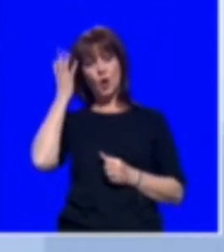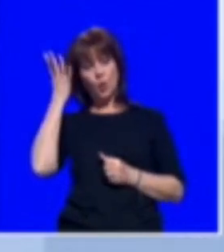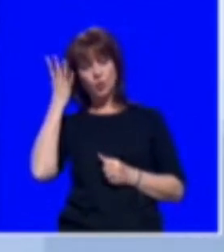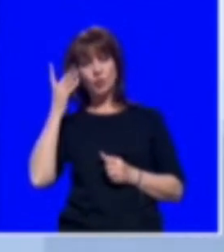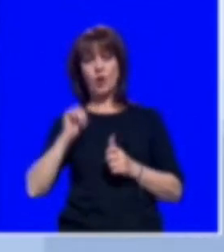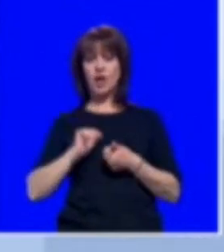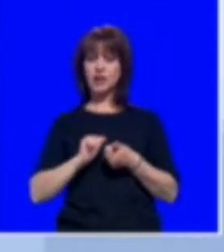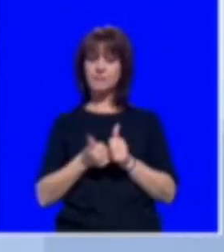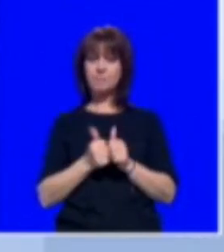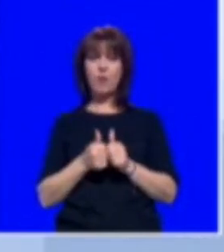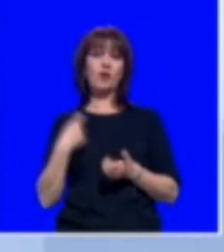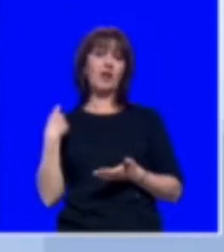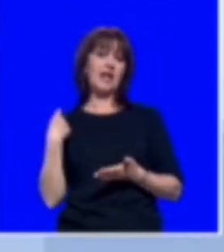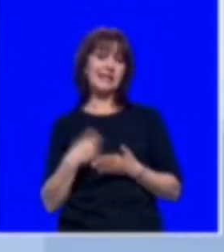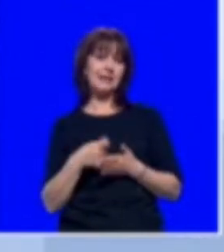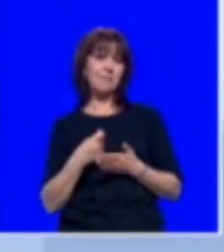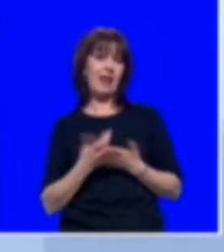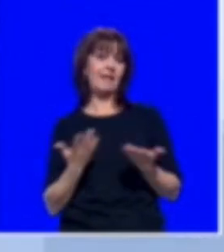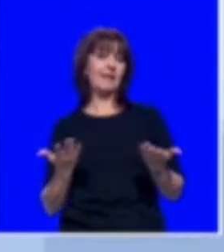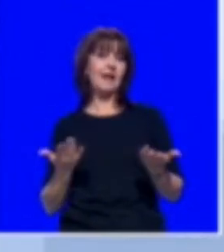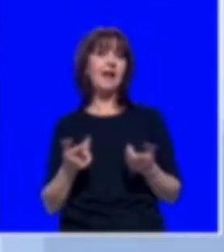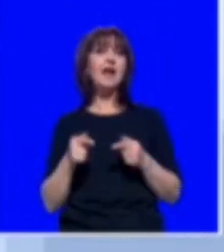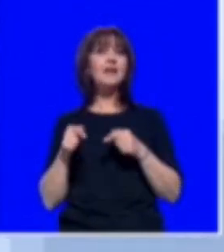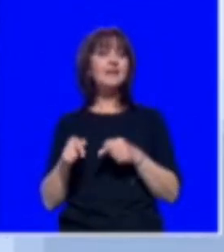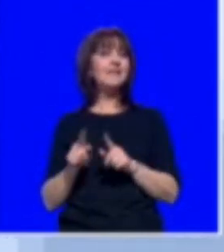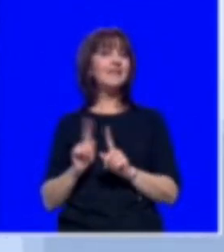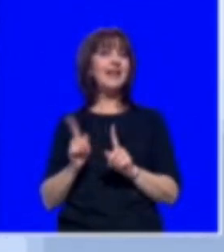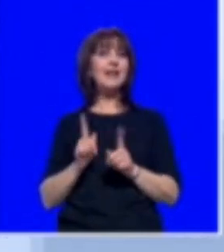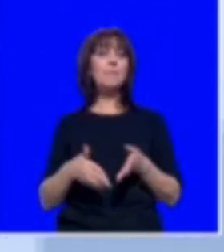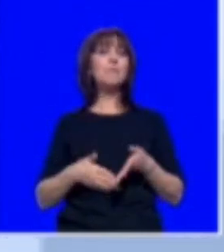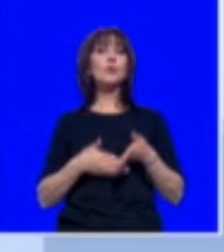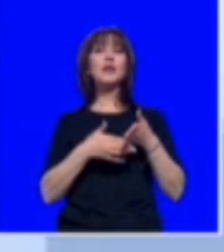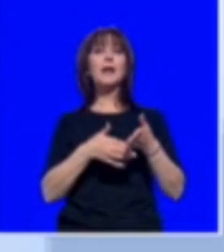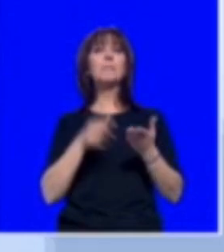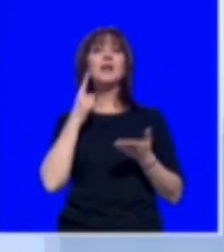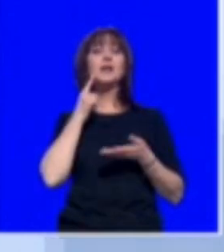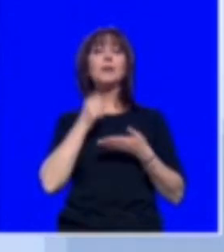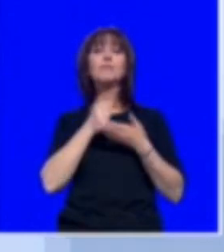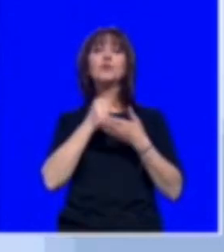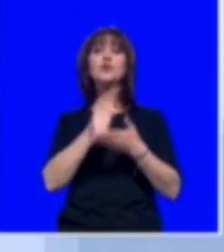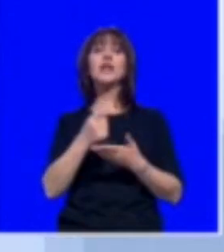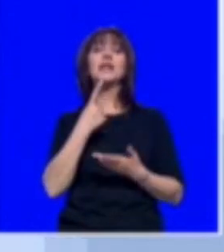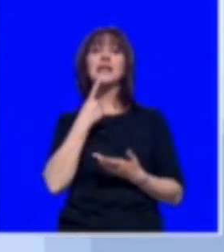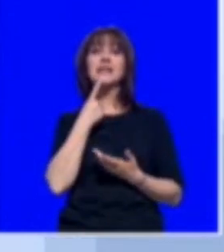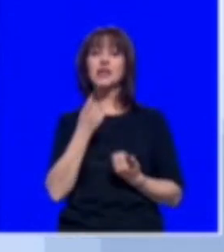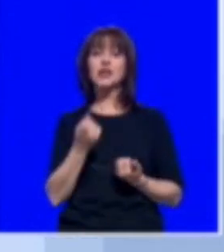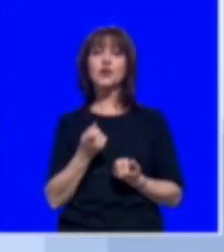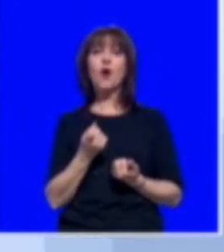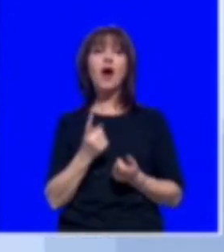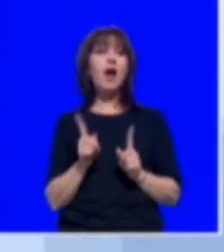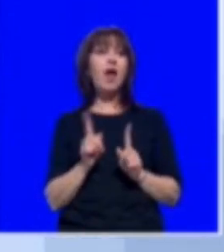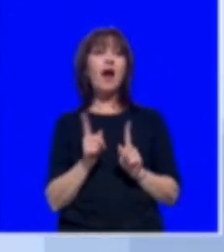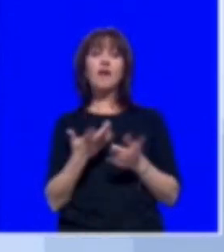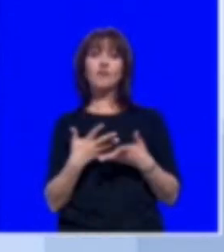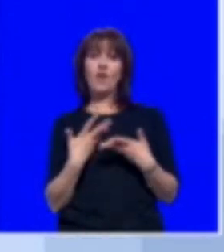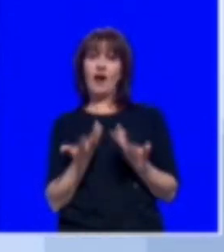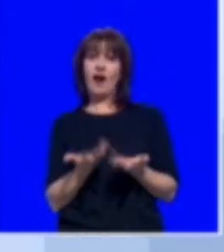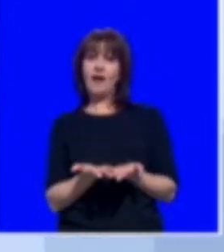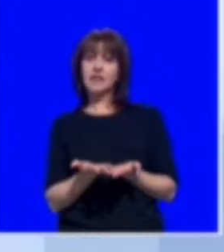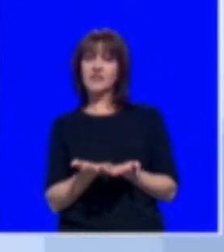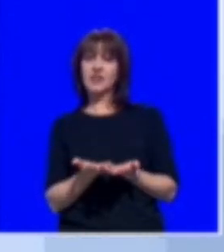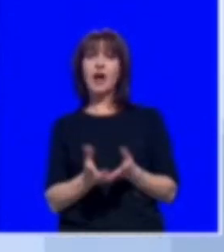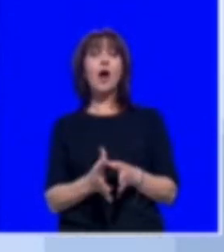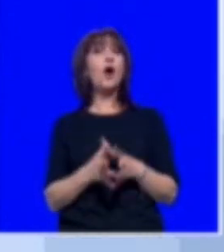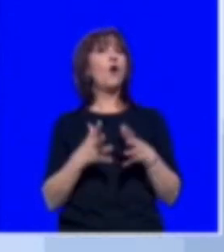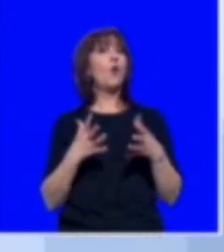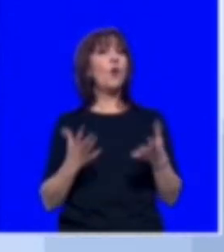за заплати и образование. Но вие не го подкрепихте. Не го подкрепихме. Защо? Какво не ви харесва в това, което изброих?